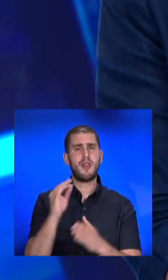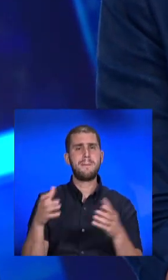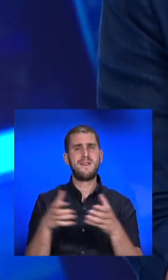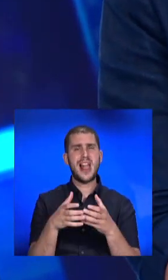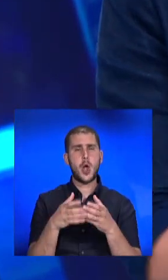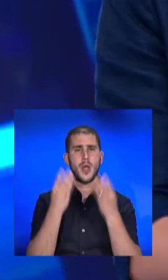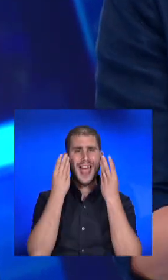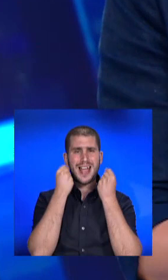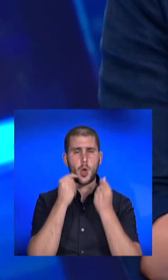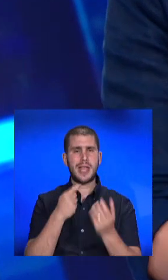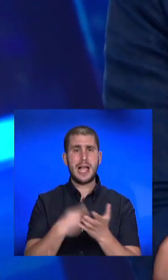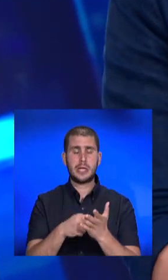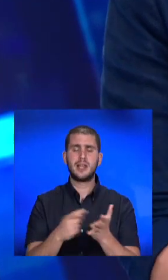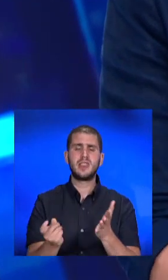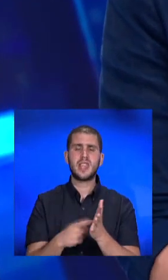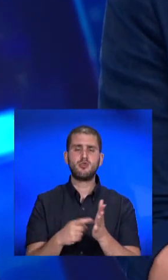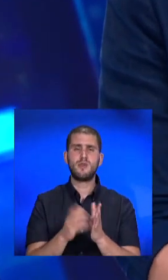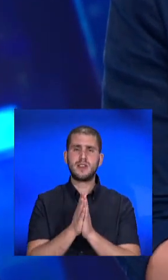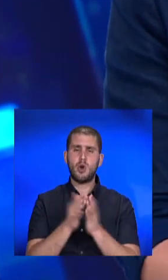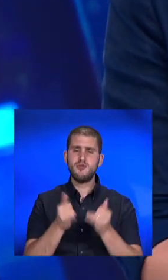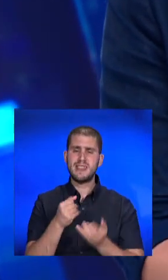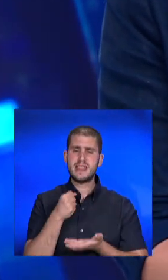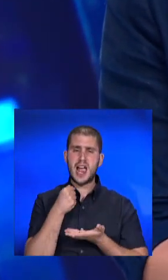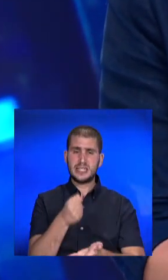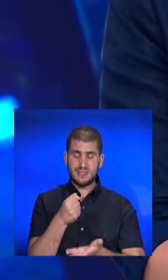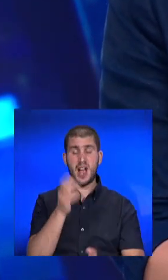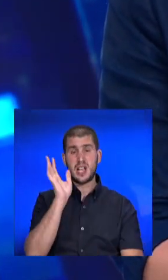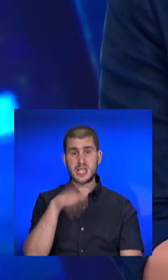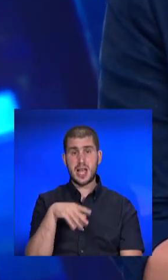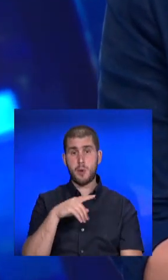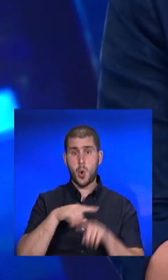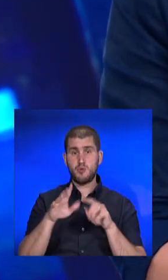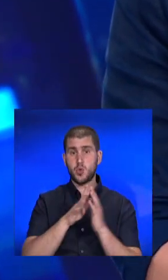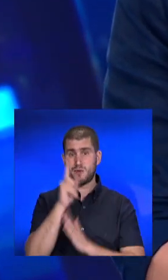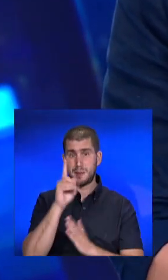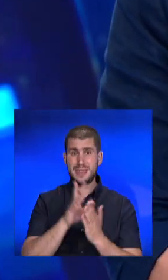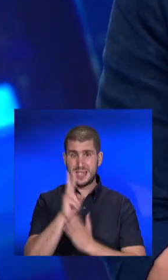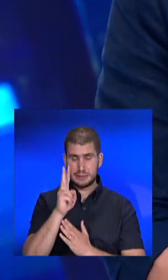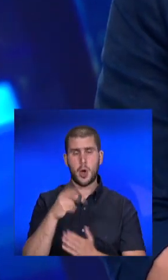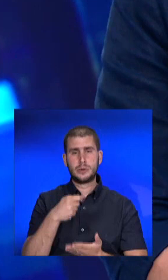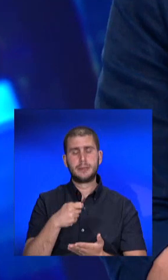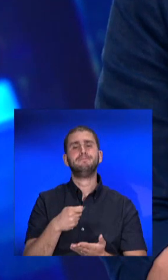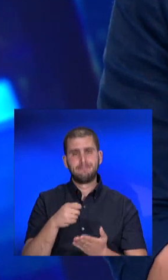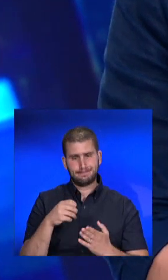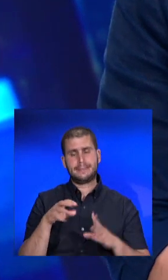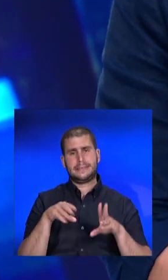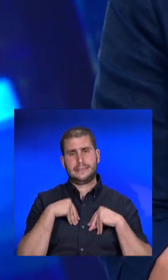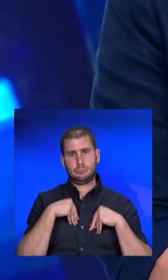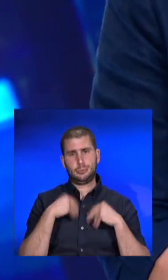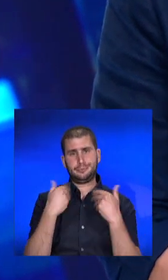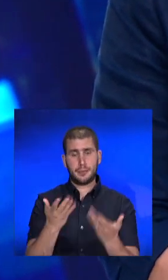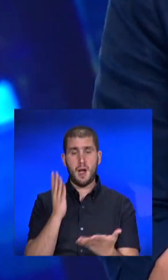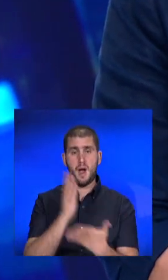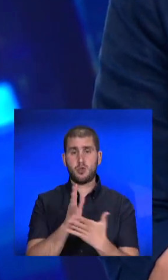החרדיות לאוצר, שביקשו כבר עכשיו את התקציב, גם של החודשים נובמבר-דצמבר, באוצר הסכימו. כלומר, עד